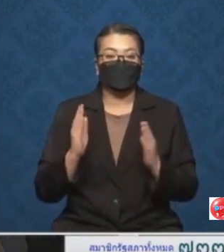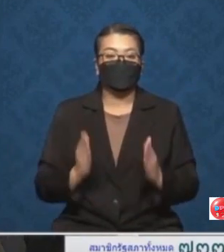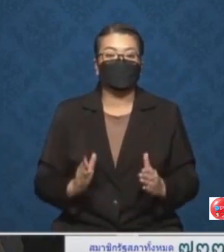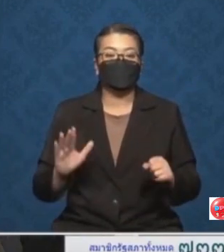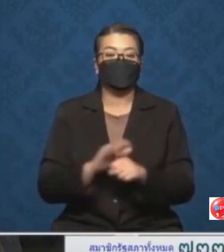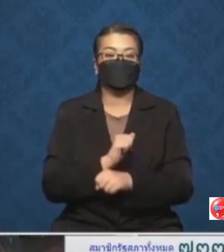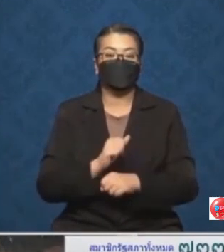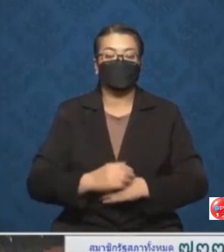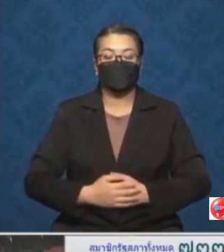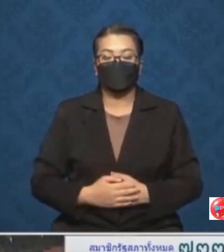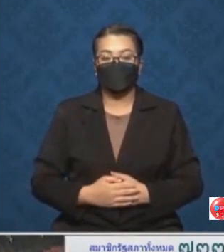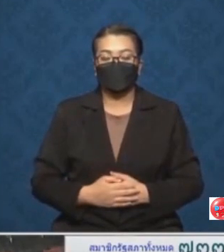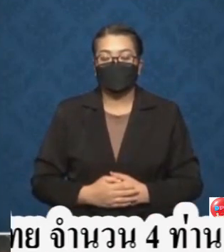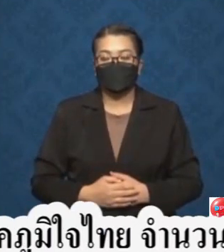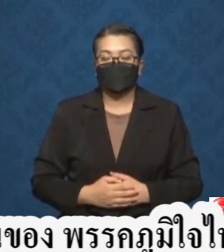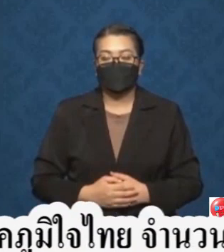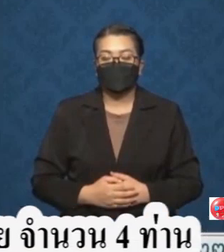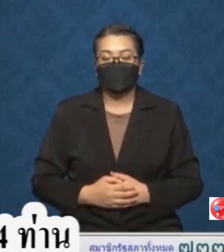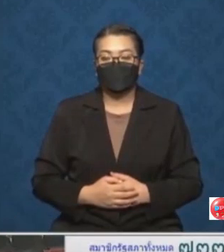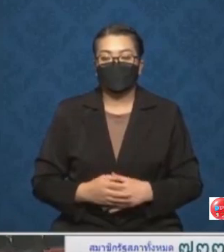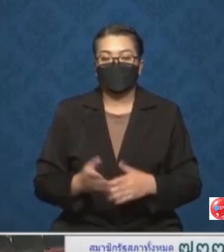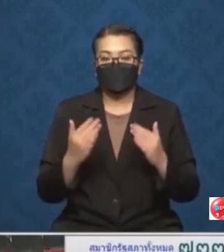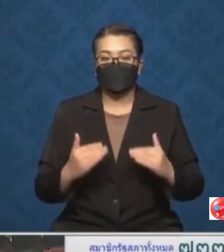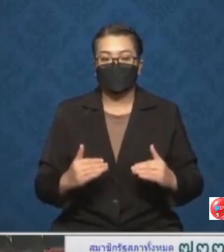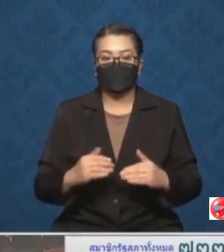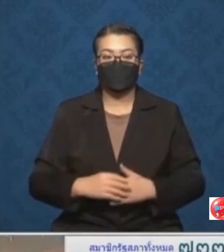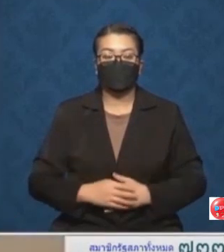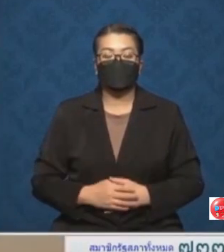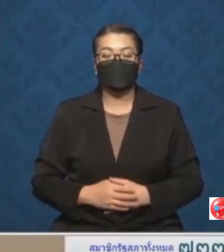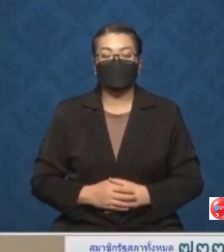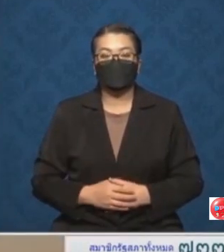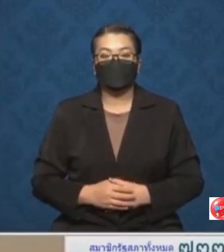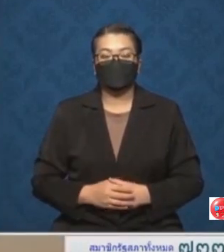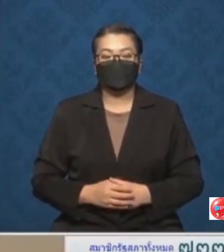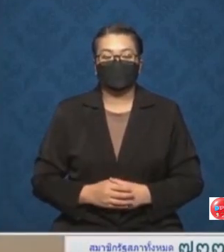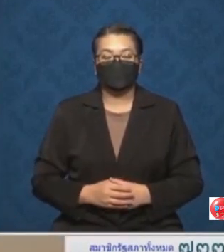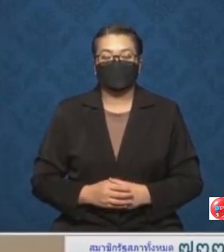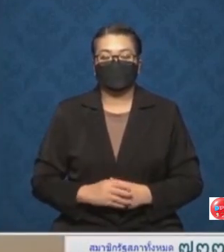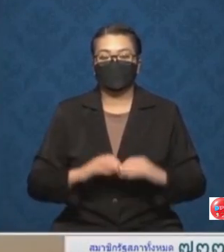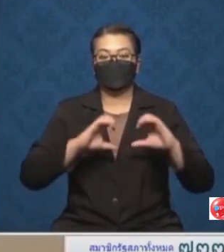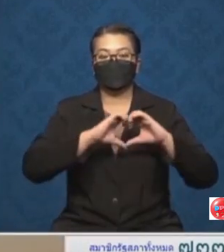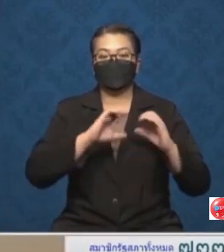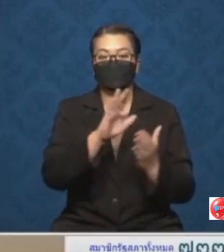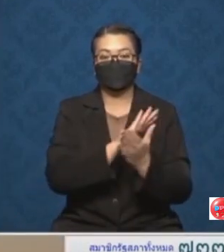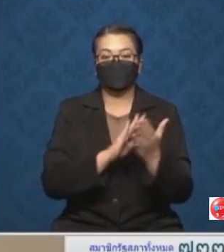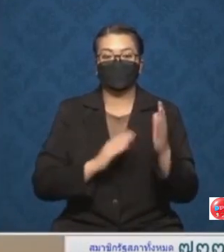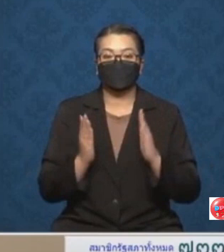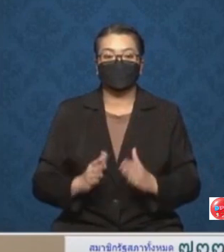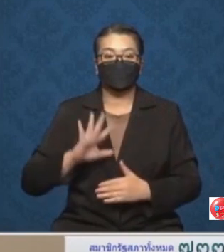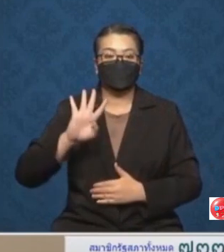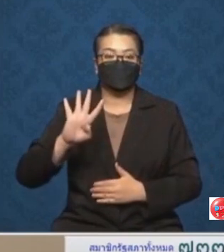ครับถูกต้องครับลำดับต่อไปครับพรรคภูมิใจไทยครับสี่ท่านครับ